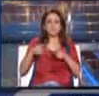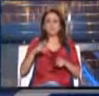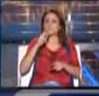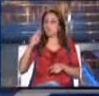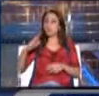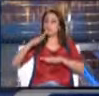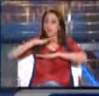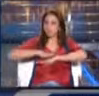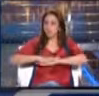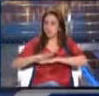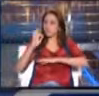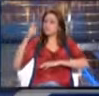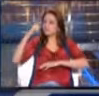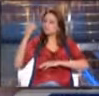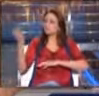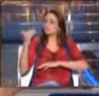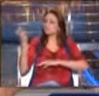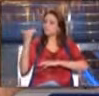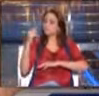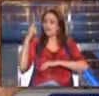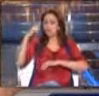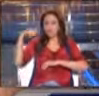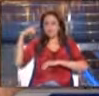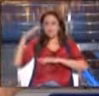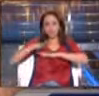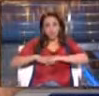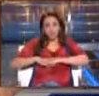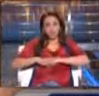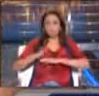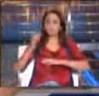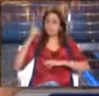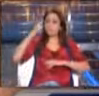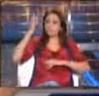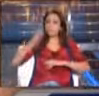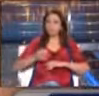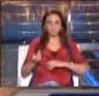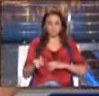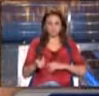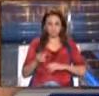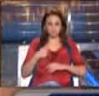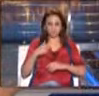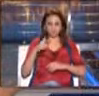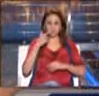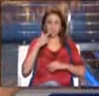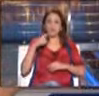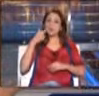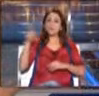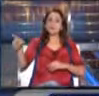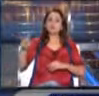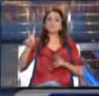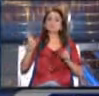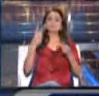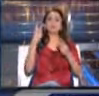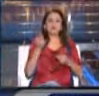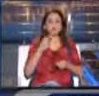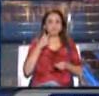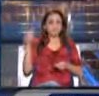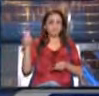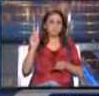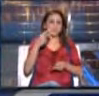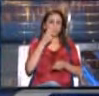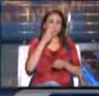واحترام عقلهم يعني وفكرهم. يعني انا هتحدث معاه بمنطق, انه لو سرق فاقعد اقول لك معلش. انا رافض فكره انه سرق, ناخد تعقيب من كابتن